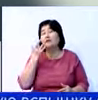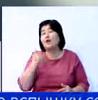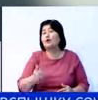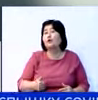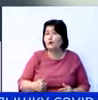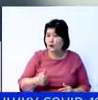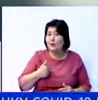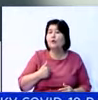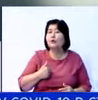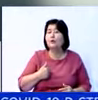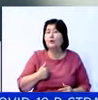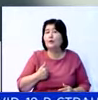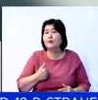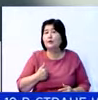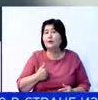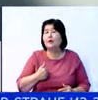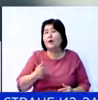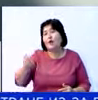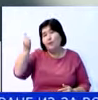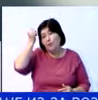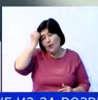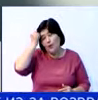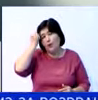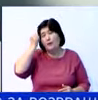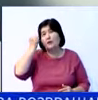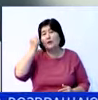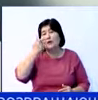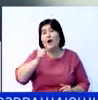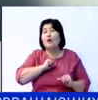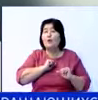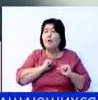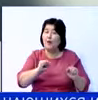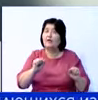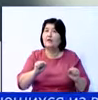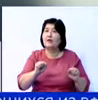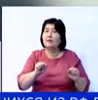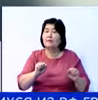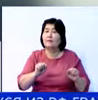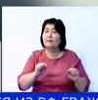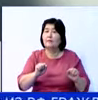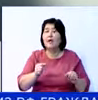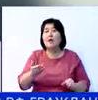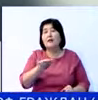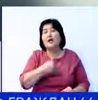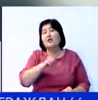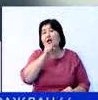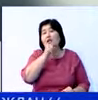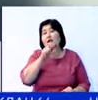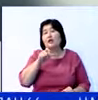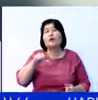гордостью помнить о подвиге наших дедов